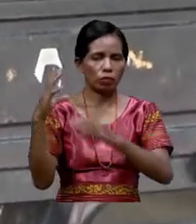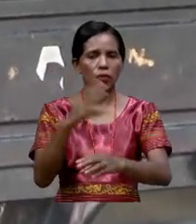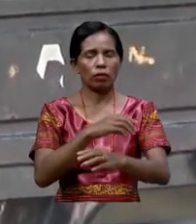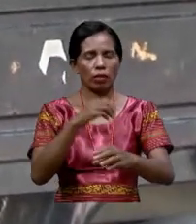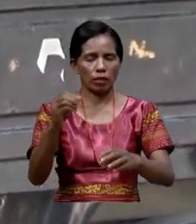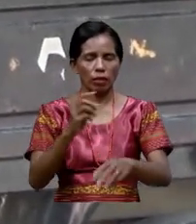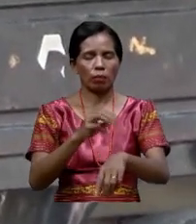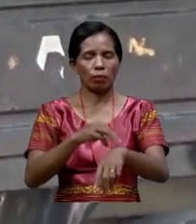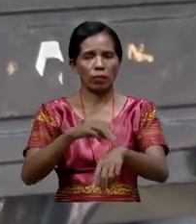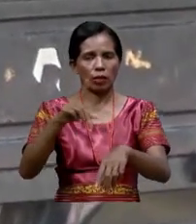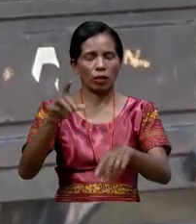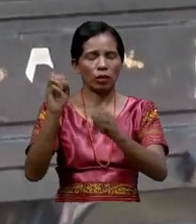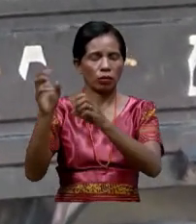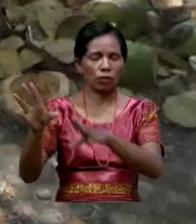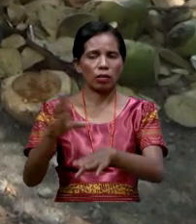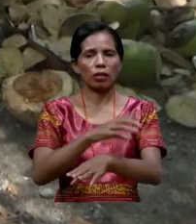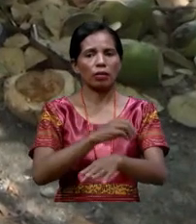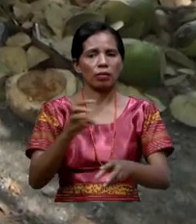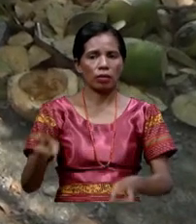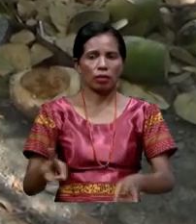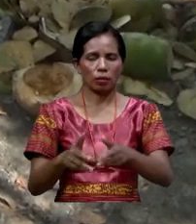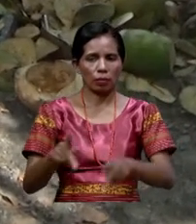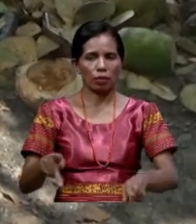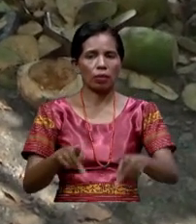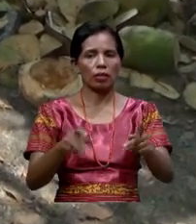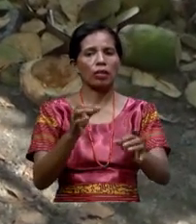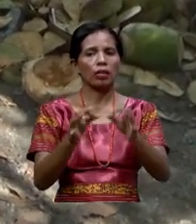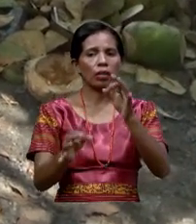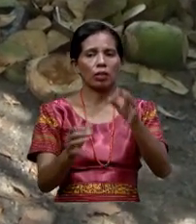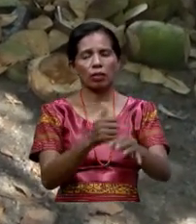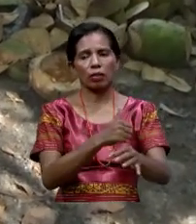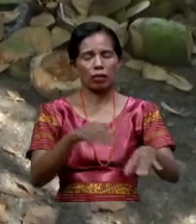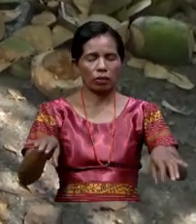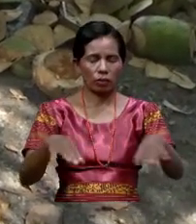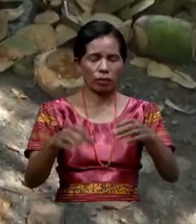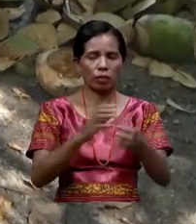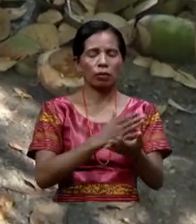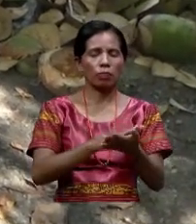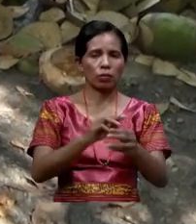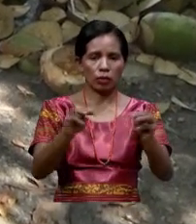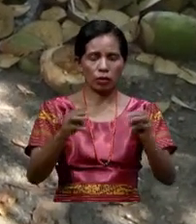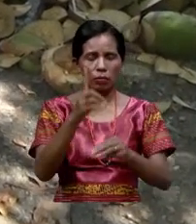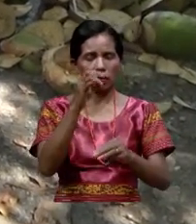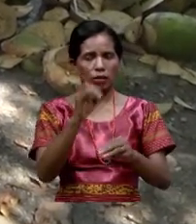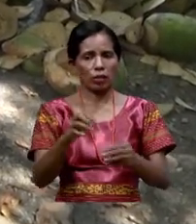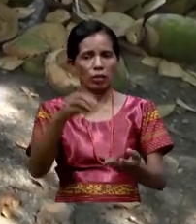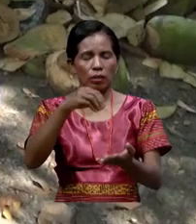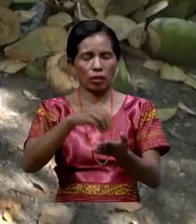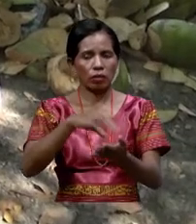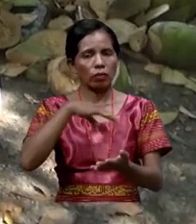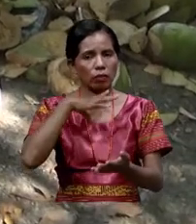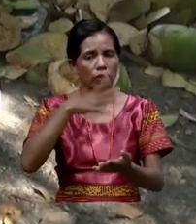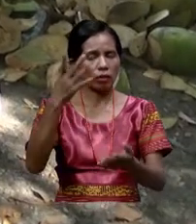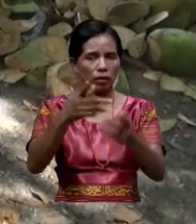motel so enu kulitar biru iha estrada publiko maske parte servisu saneamento municipio dili monta onda liseira